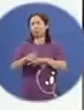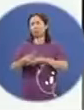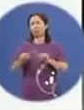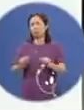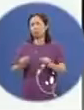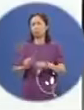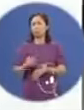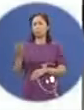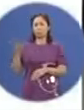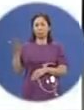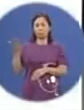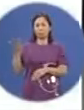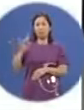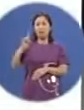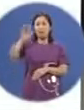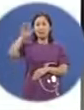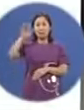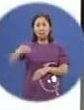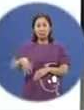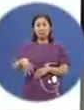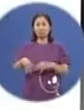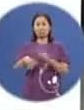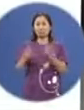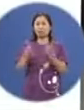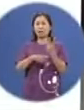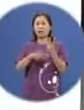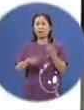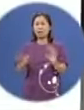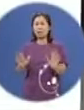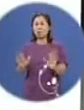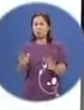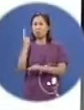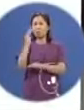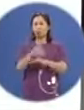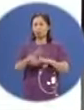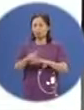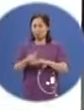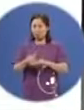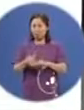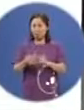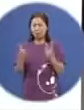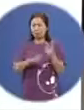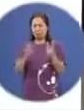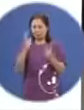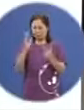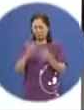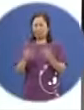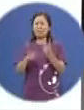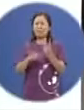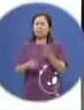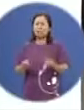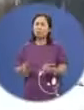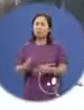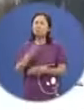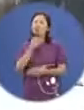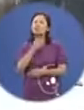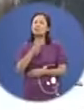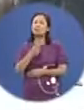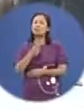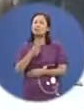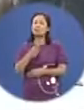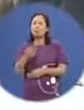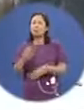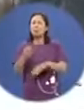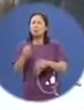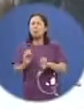っていうのをやってるわけです、で、2人じゃなくて3人産んでもらうもんじゃないか、 はい、ね、大変ですね、 で、は い、 それは大変なんです、 はい、 で大変だ